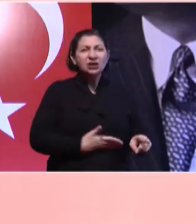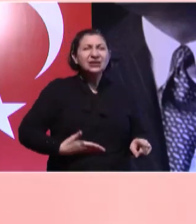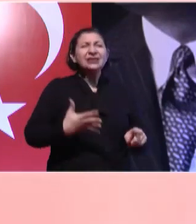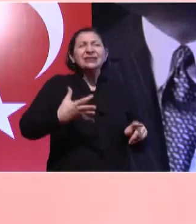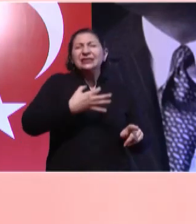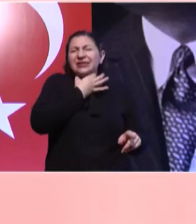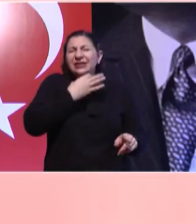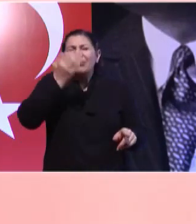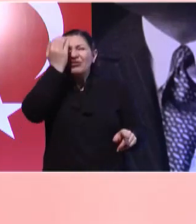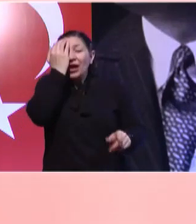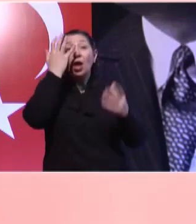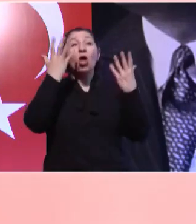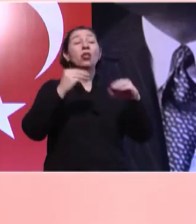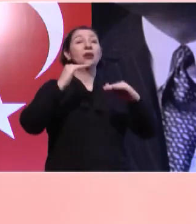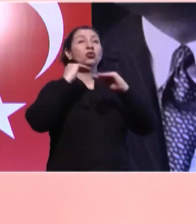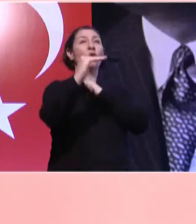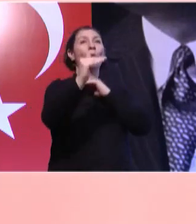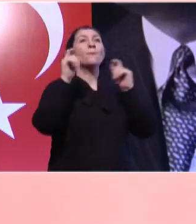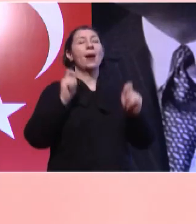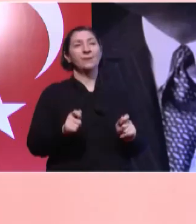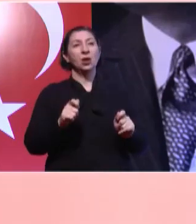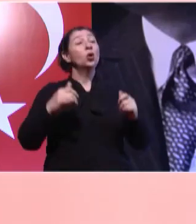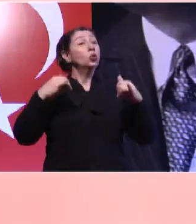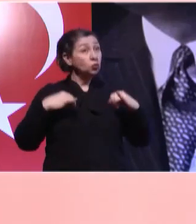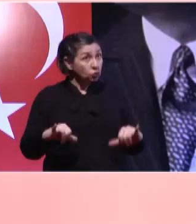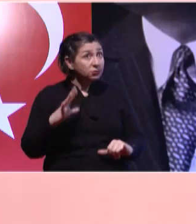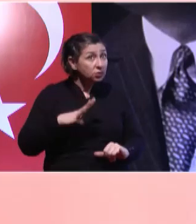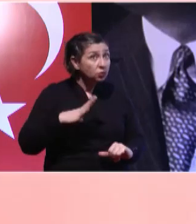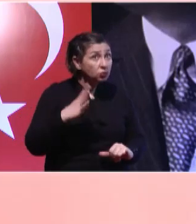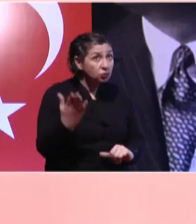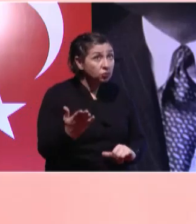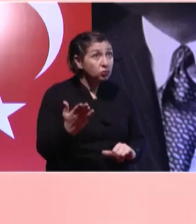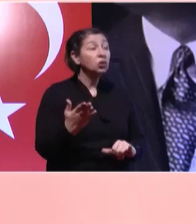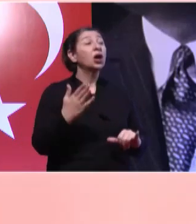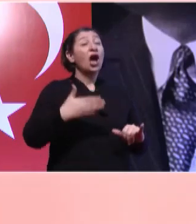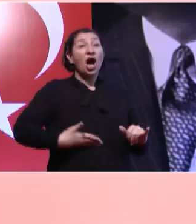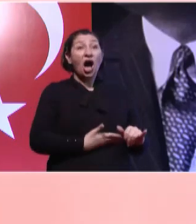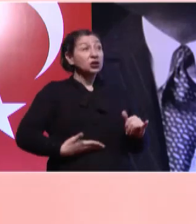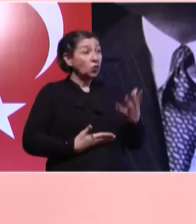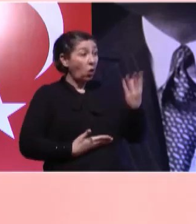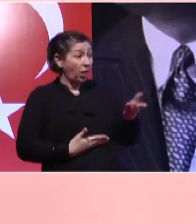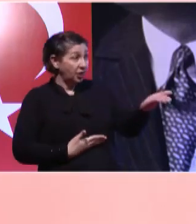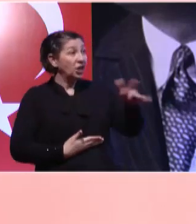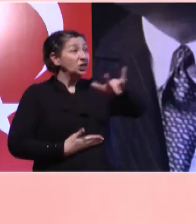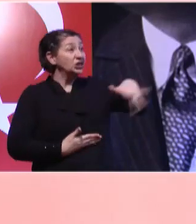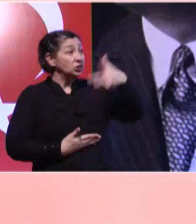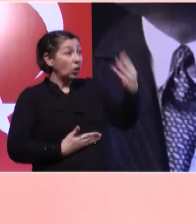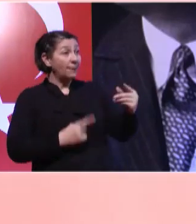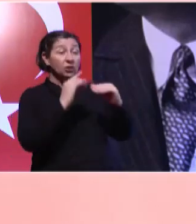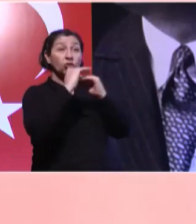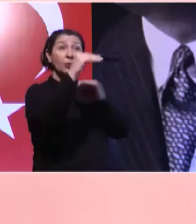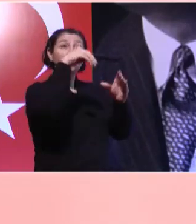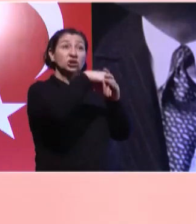yoksulluğun olmadığı bir toplumu inşa etmek. Huzur mu istiyorsunuz? Karnı aç olanların, işsiz olanların bir